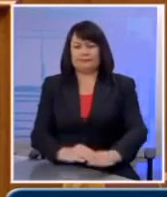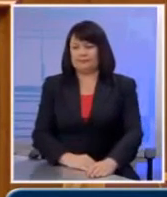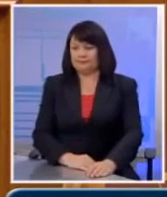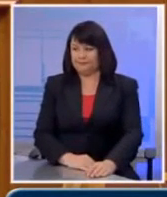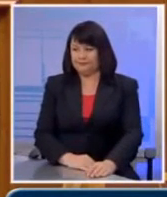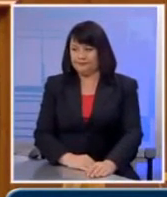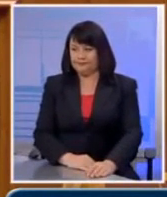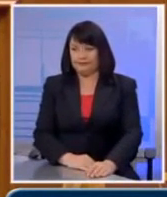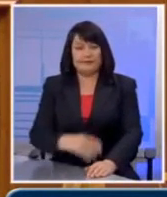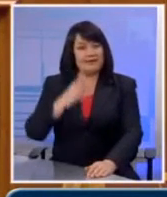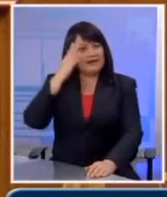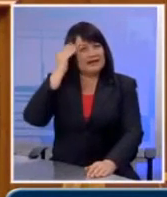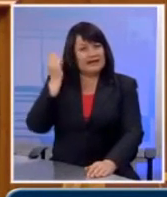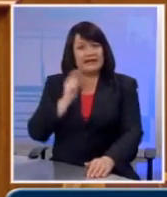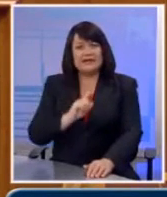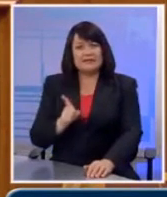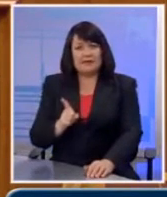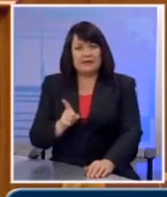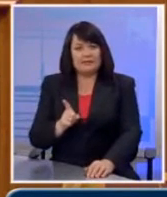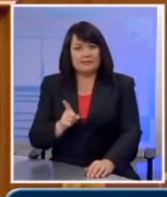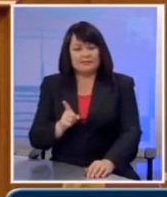Για να μην ξεχνιόμαστε.